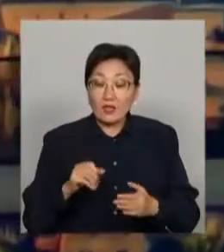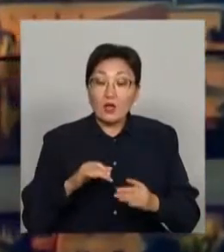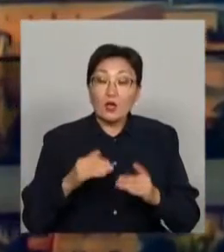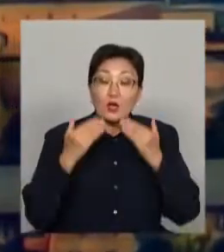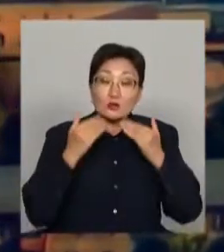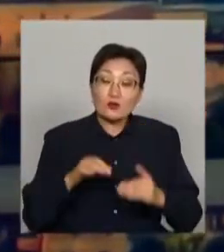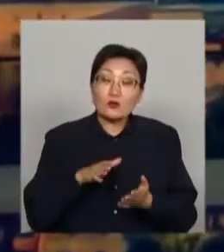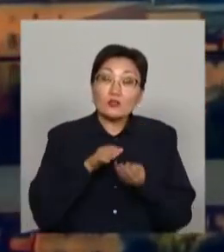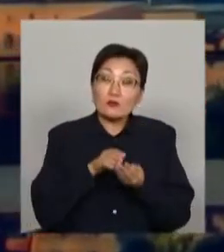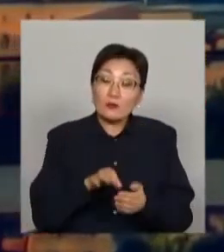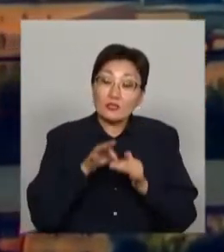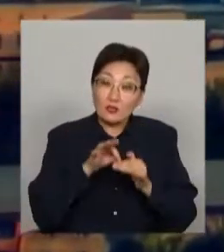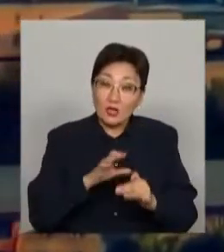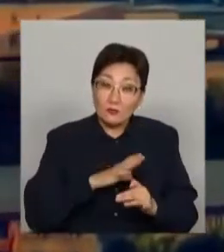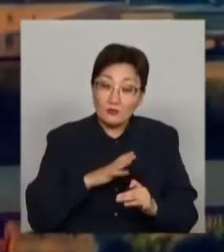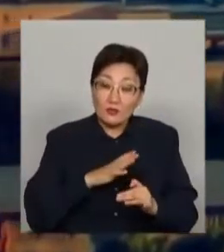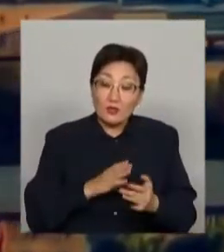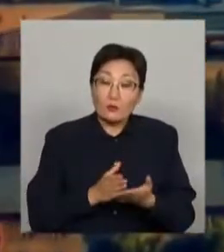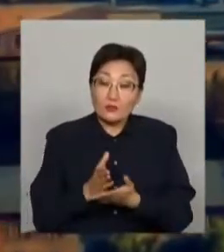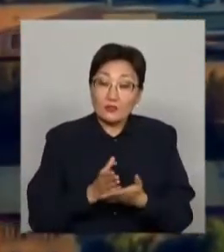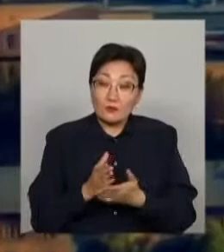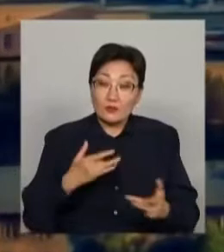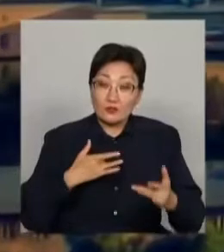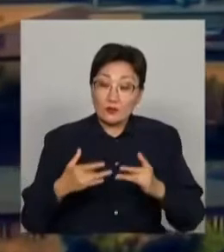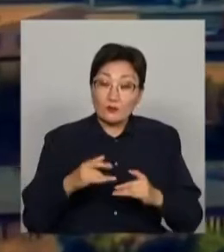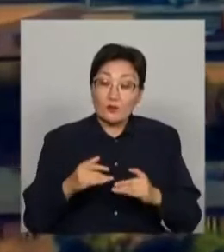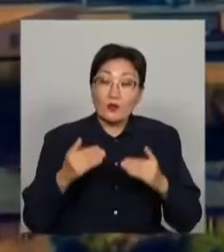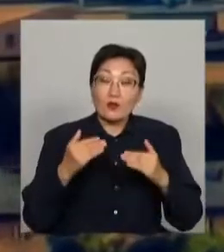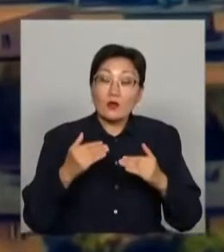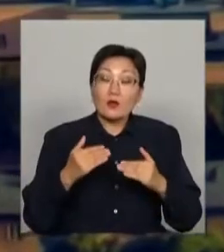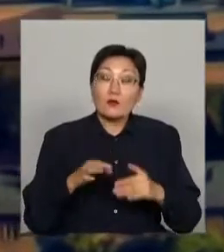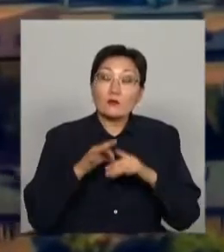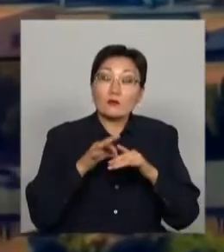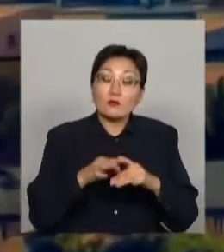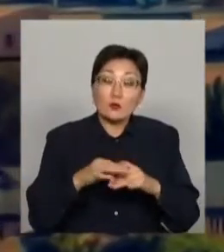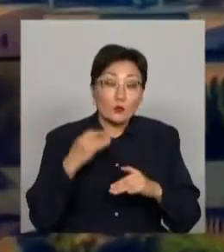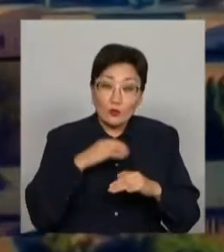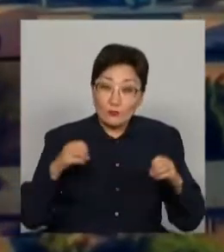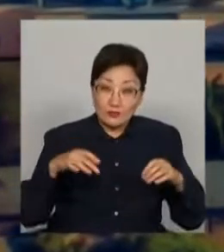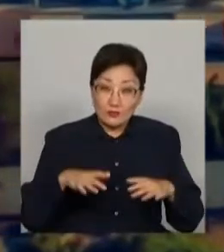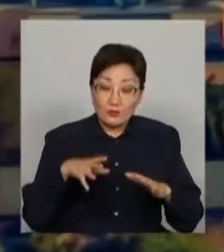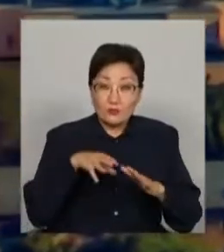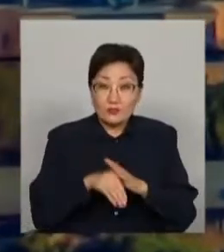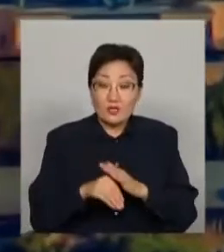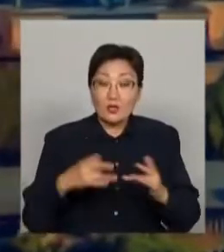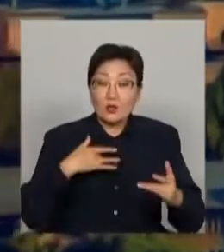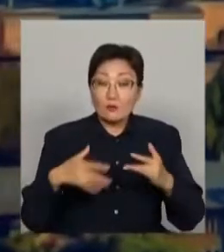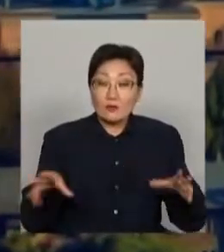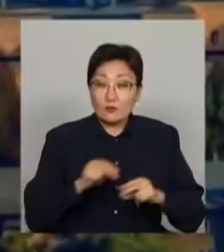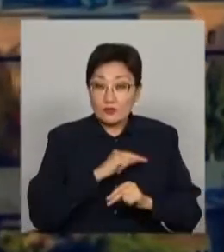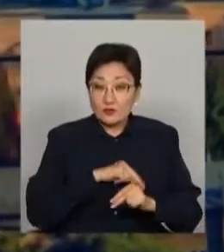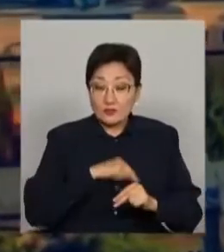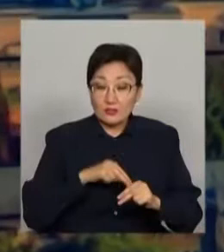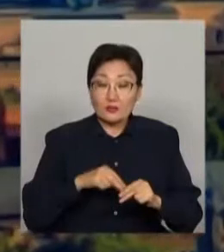ғұмырында қазақ мәдениетінің дамуына қалтқысыз еңбек еткен майталманмен қоштасуға келгендер көп болды. Олардың қатарында әртістің әріптестері мен